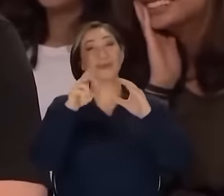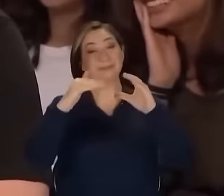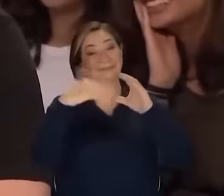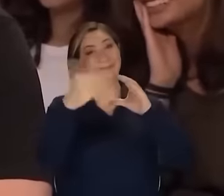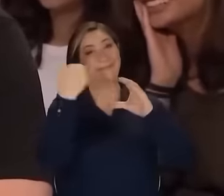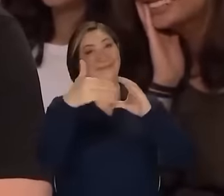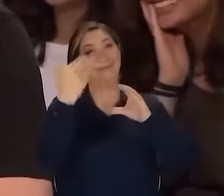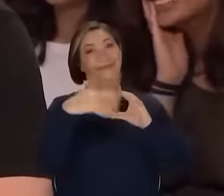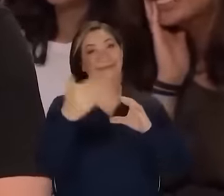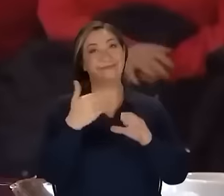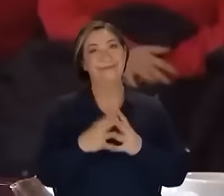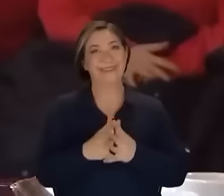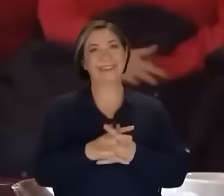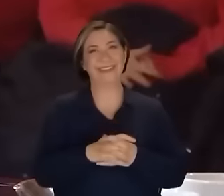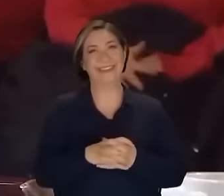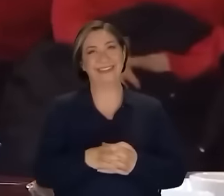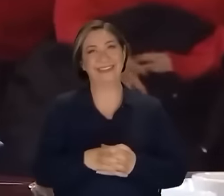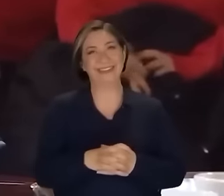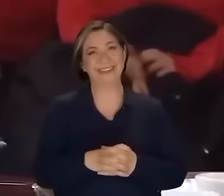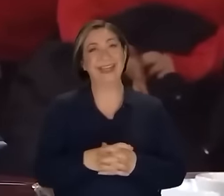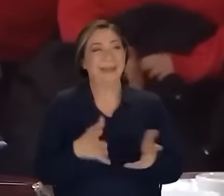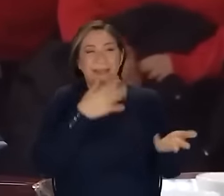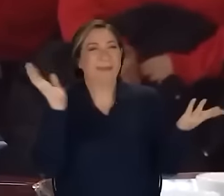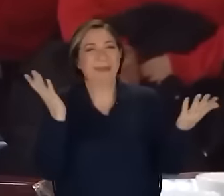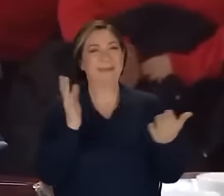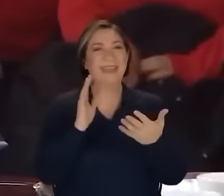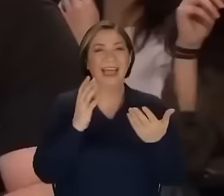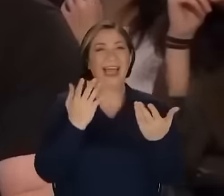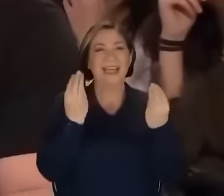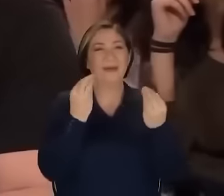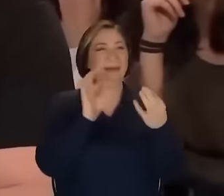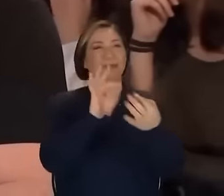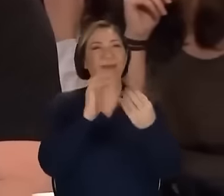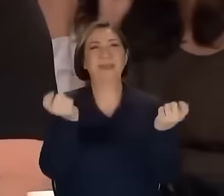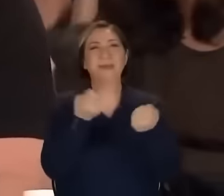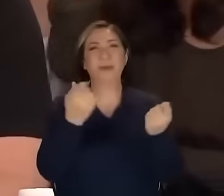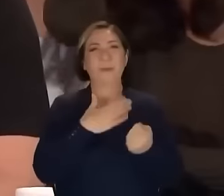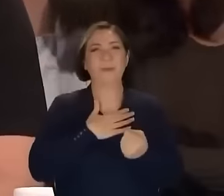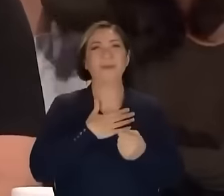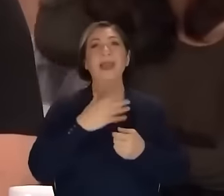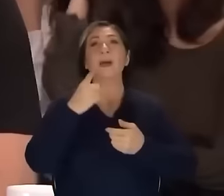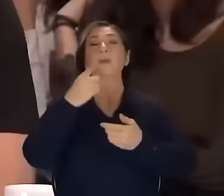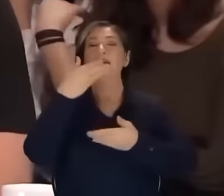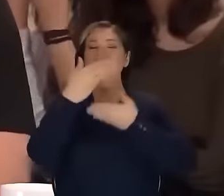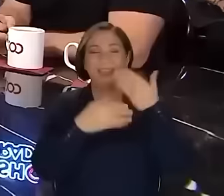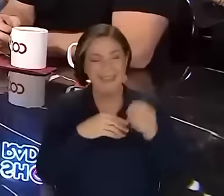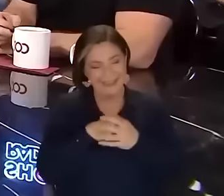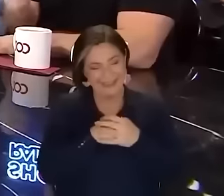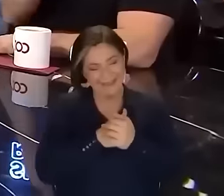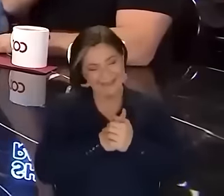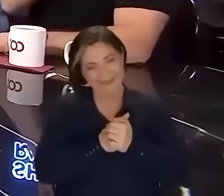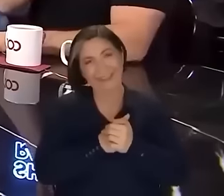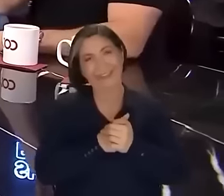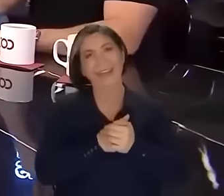bırakın. Bize gönderin. Ne bileyim interaktivite yapmaya çalışıyorum. Tarife gel. Abi bu tarif